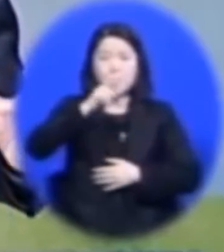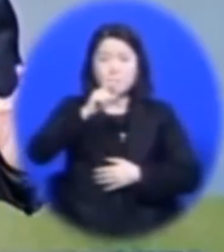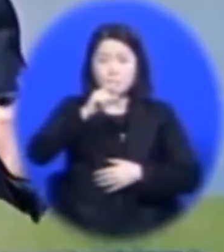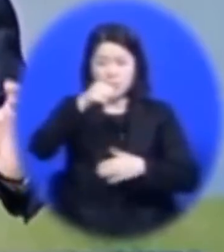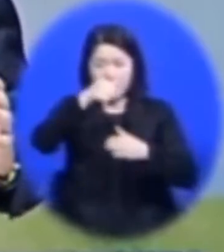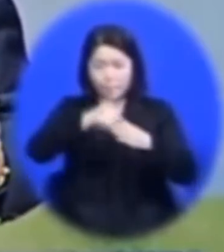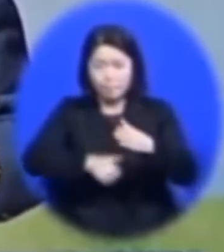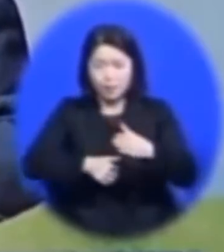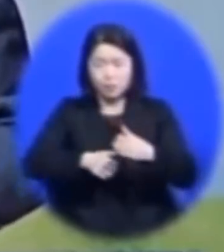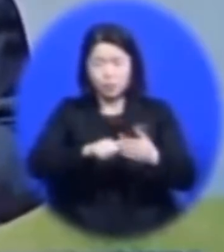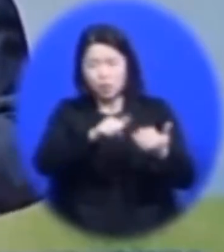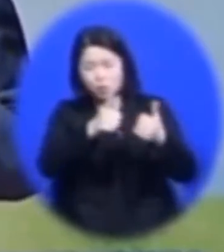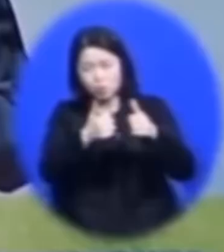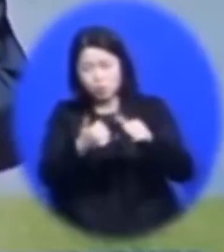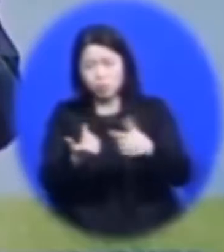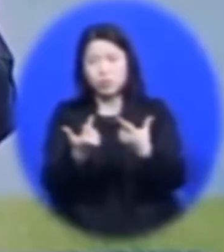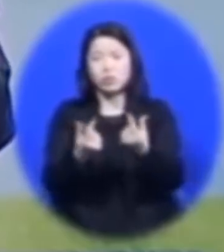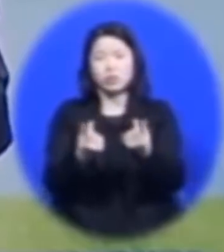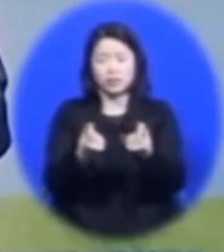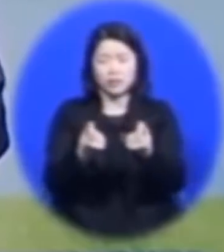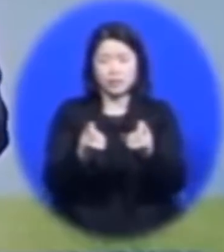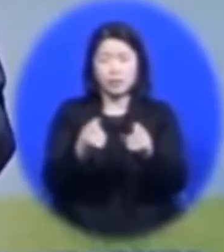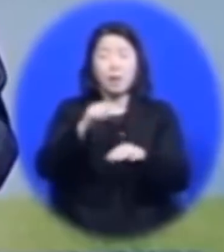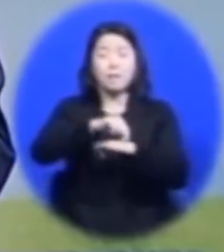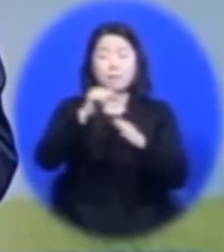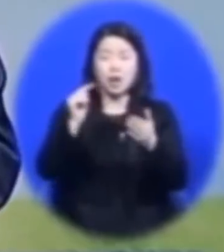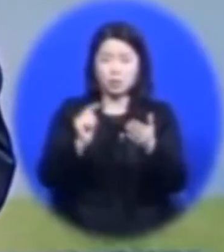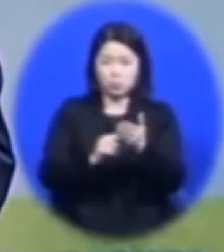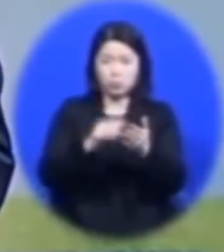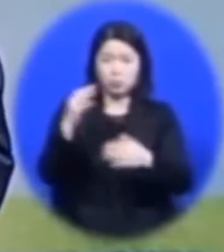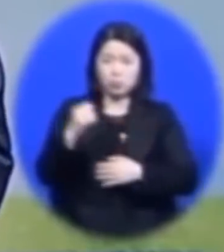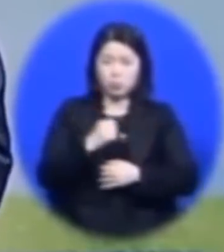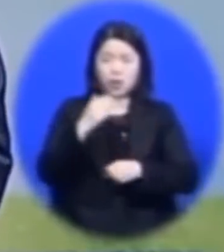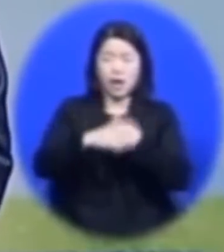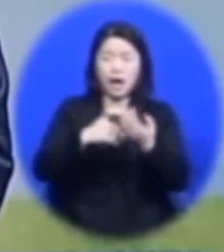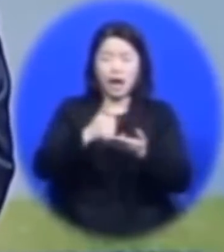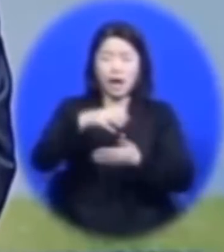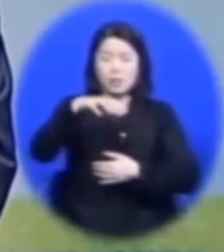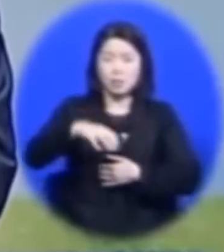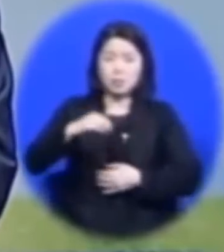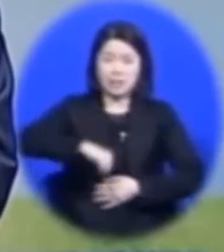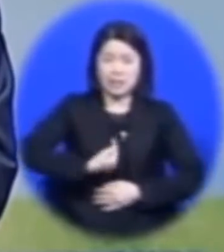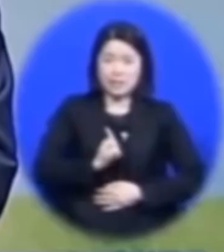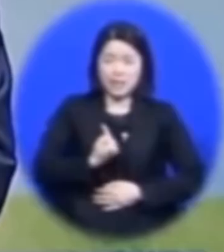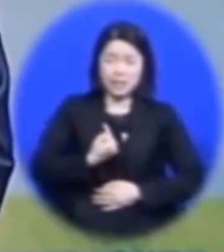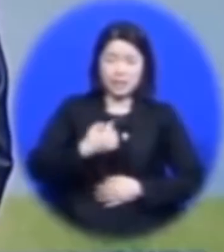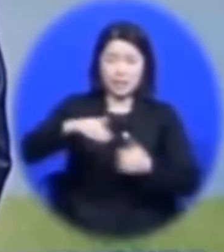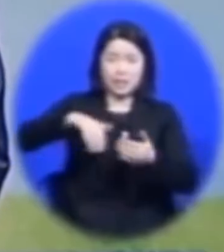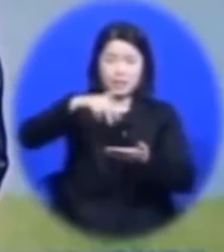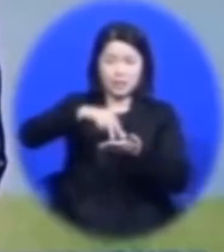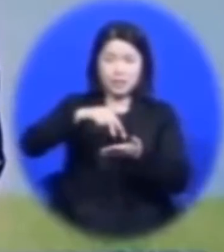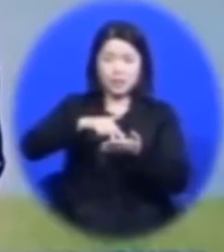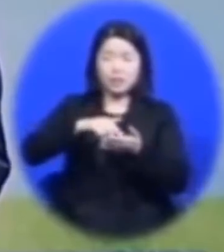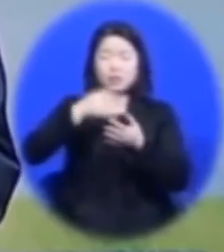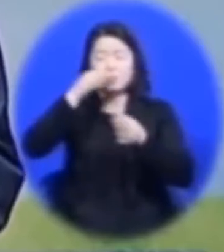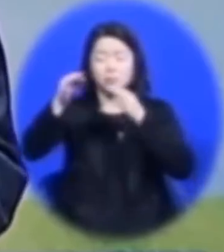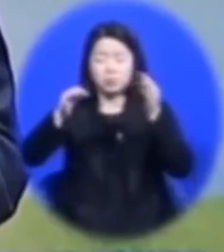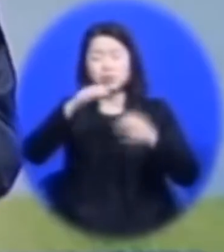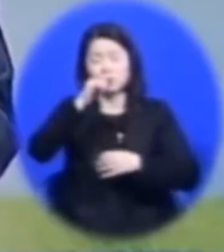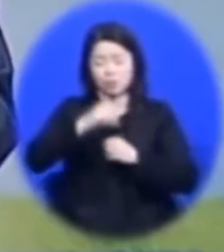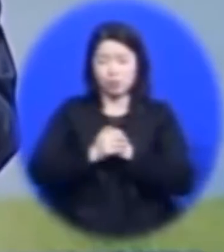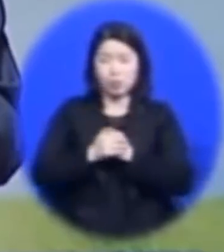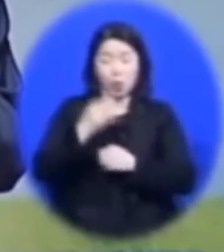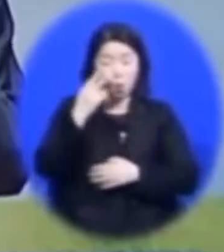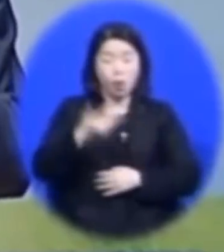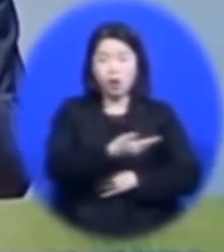있는 사람처럼 그런 심정으로 하나님 앞에 자기 자신의 상태를 부르짖었습니다 혹시 여러분 중에